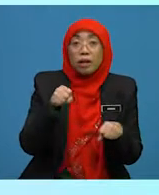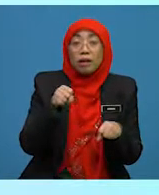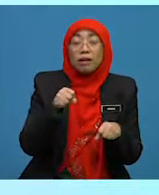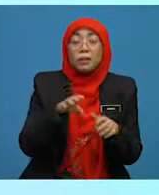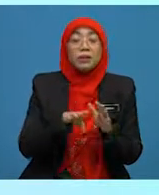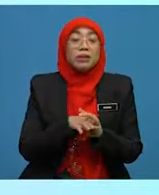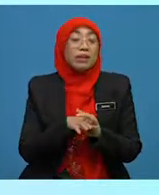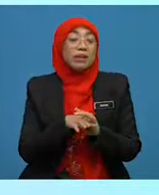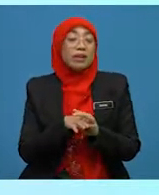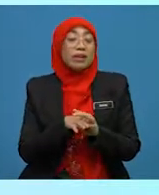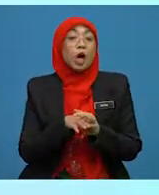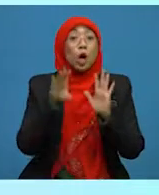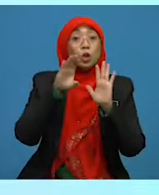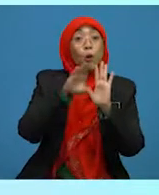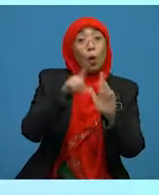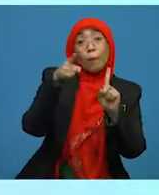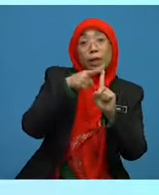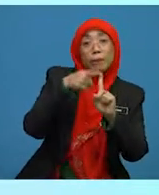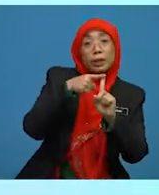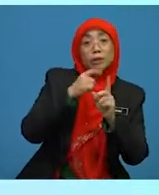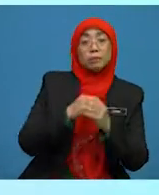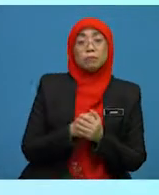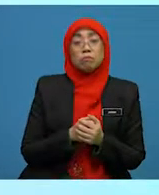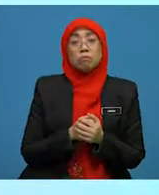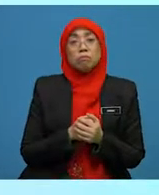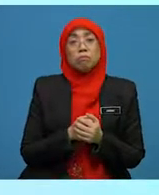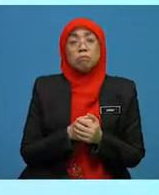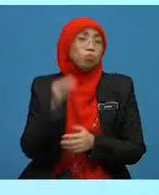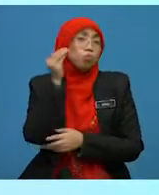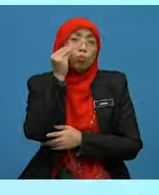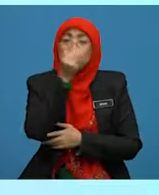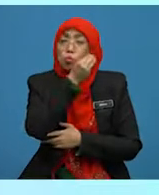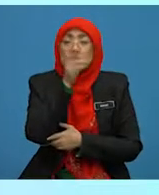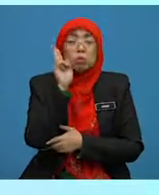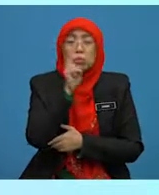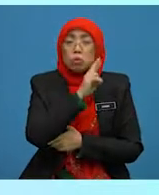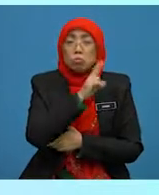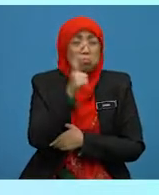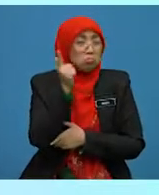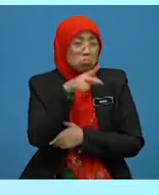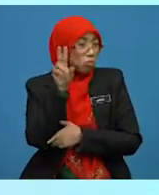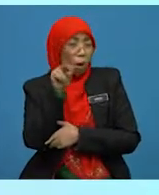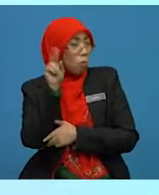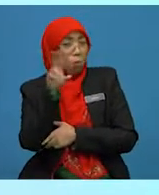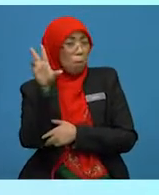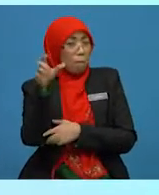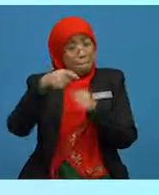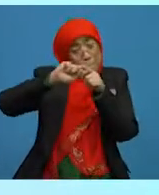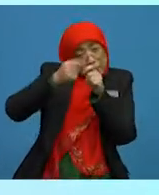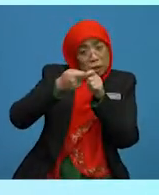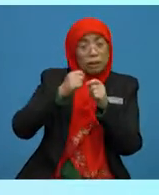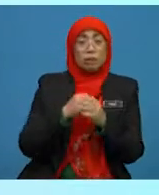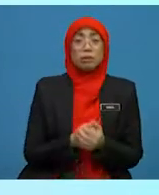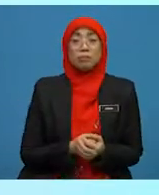Contoh ayat pertama. Bunga ros itu jangan dipetik, merujuk